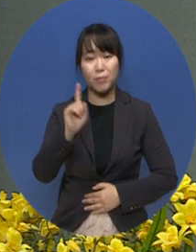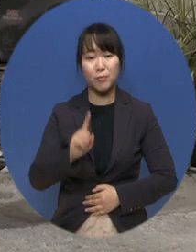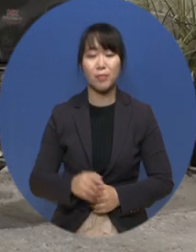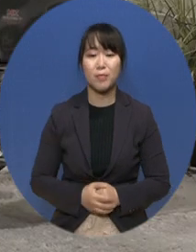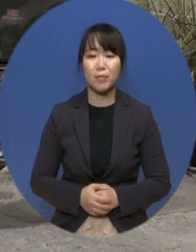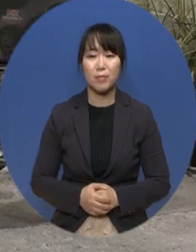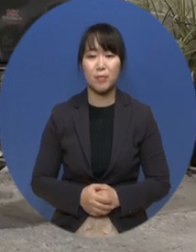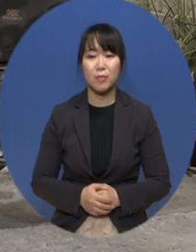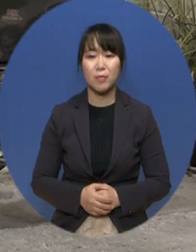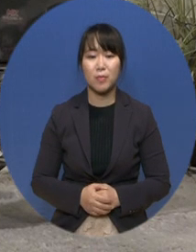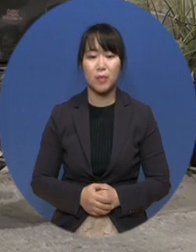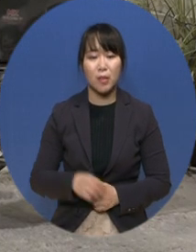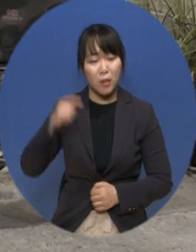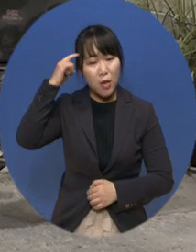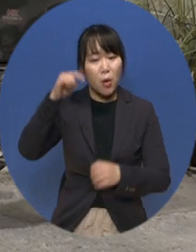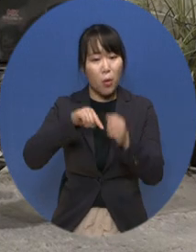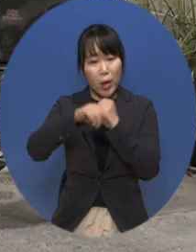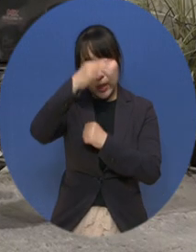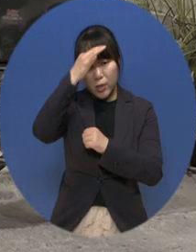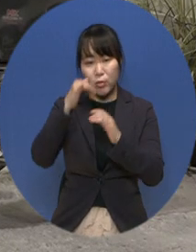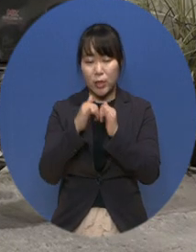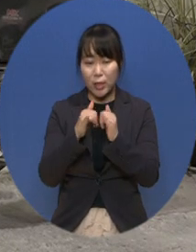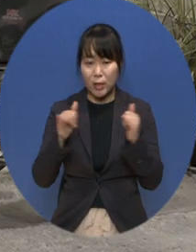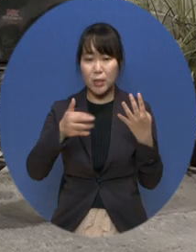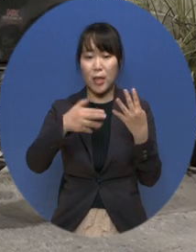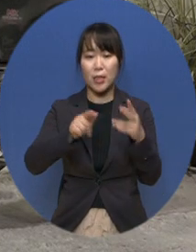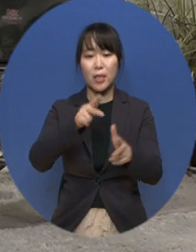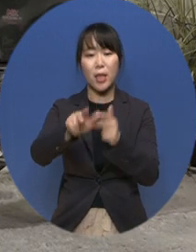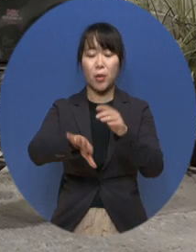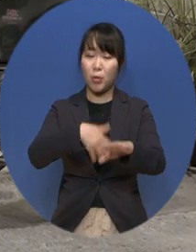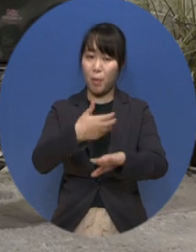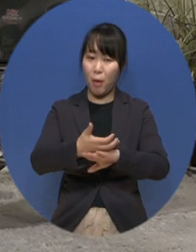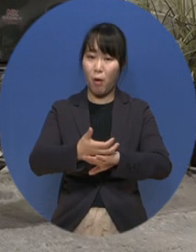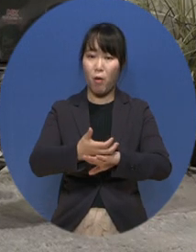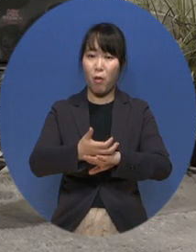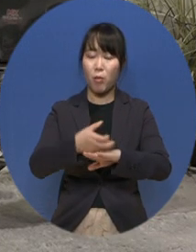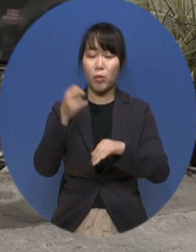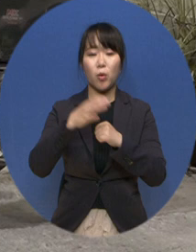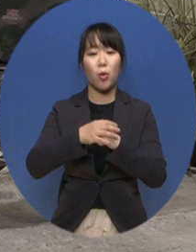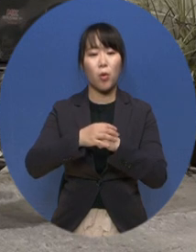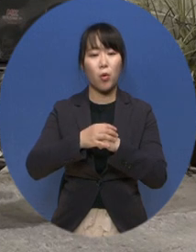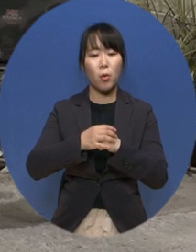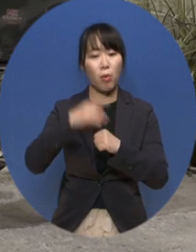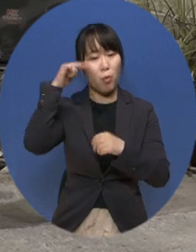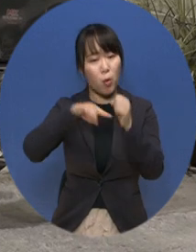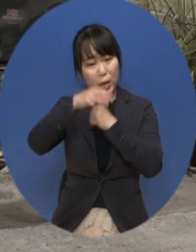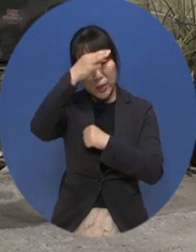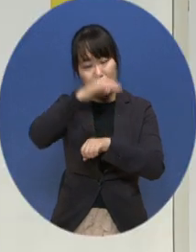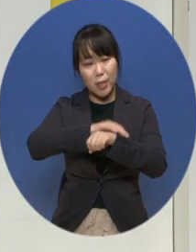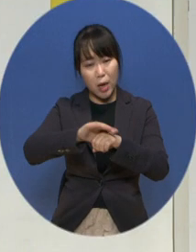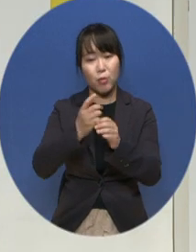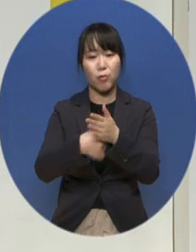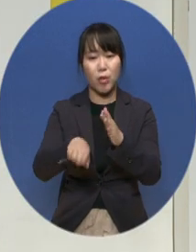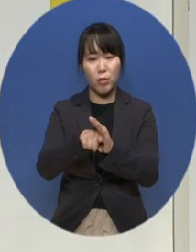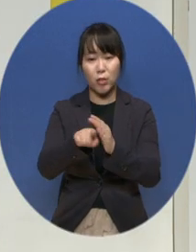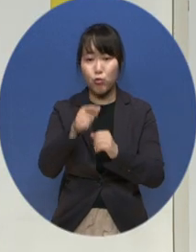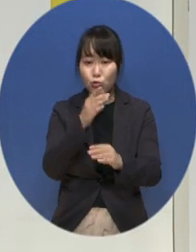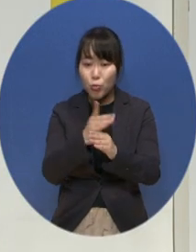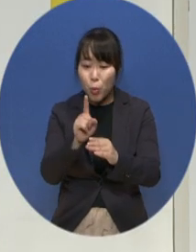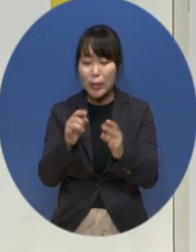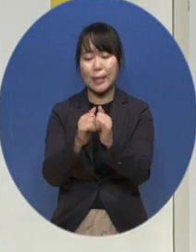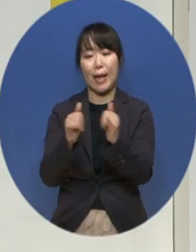겁니까 과학 기술인 들이 4차 산업 능력 또 과학기술이 잘 되도록 하려면 그 중심은